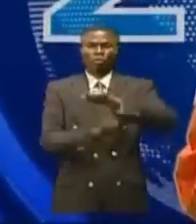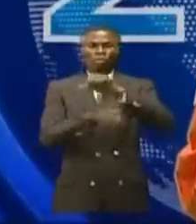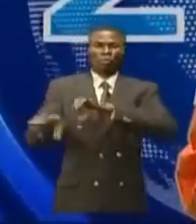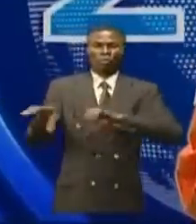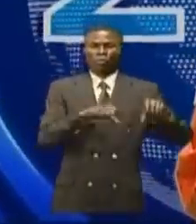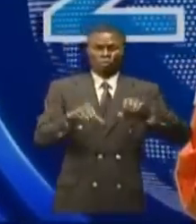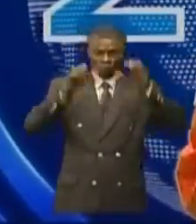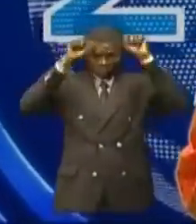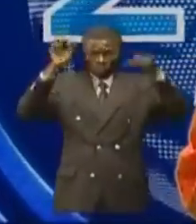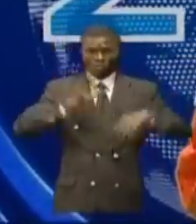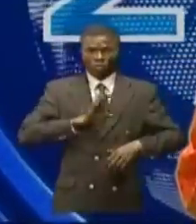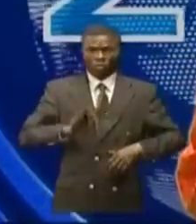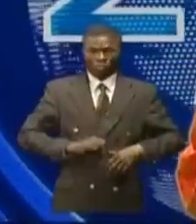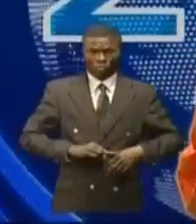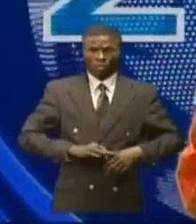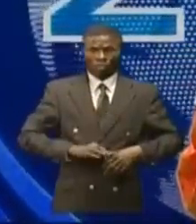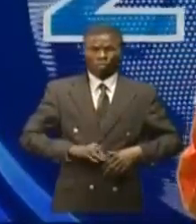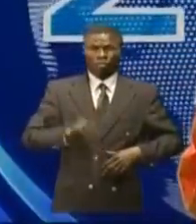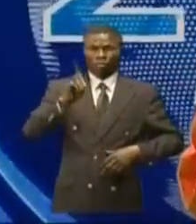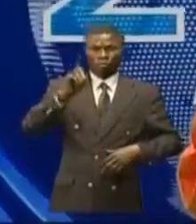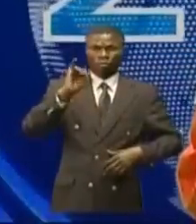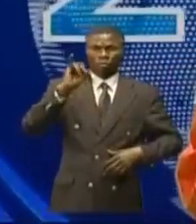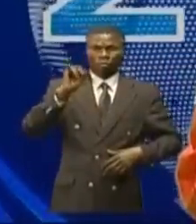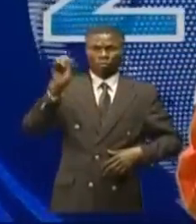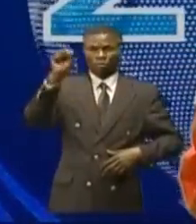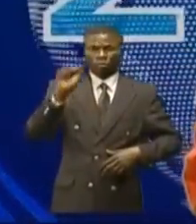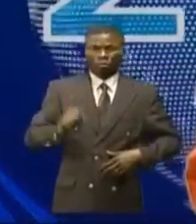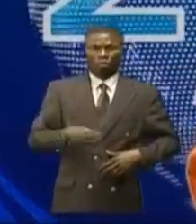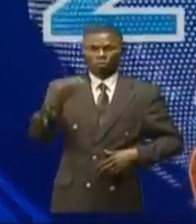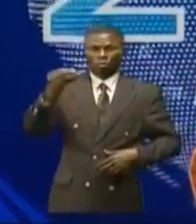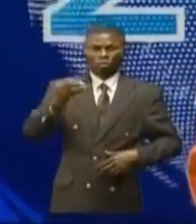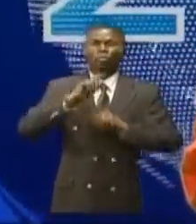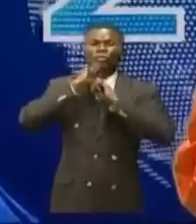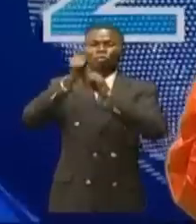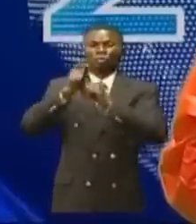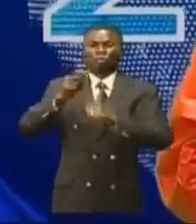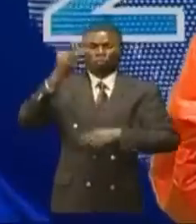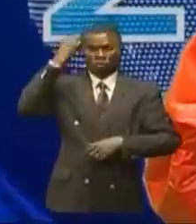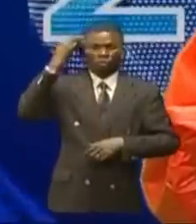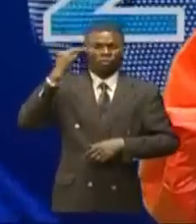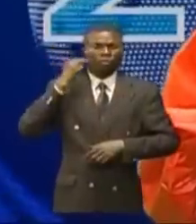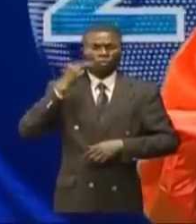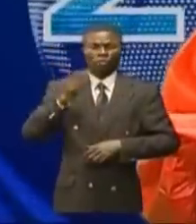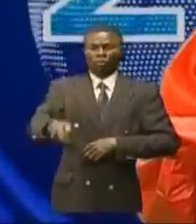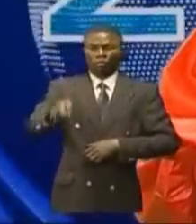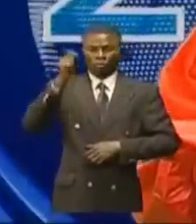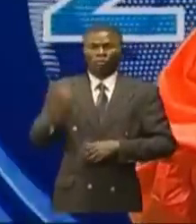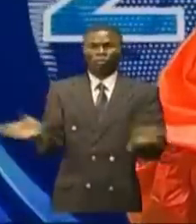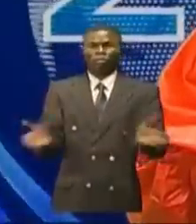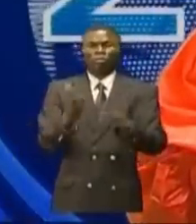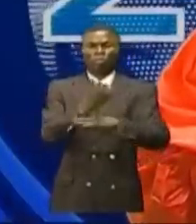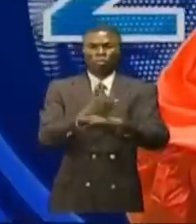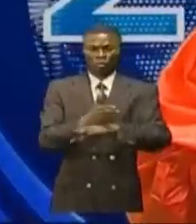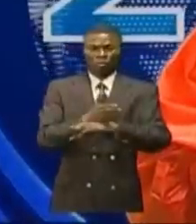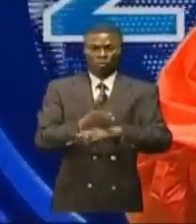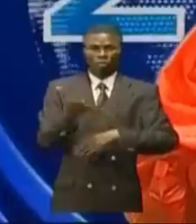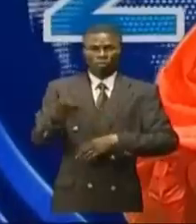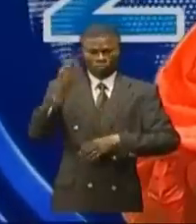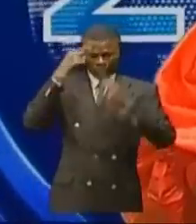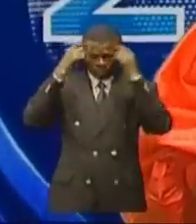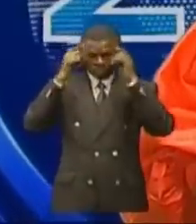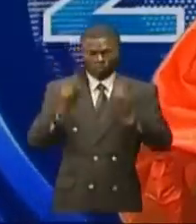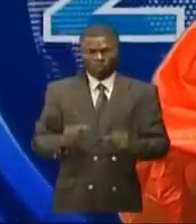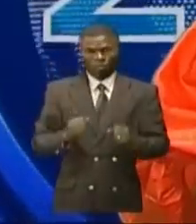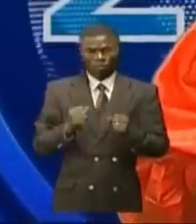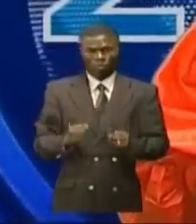du chef de l'État d'ISAC vient de décerner le prix d'excellence au ministre de la Pêche et l'Élevage, Adrien Bokele, pour sa